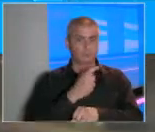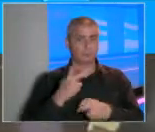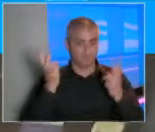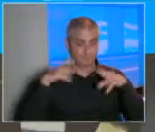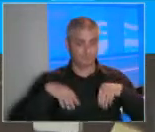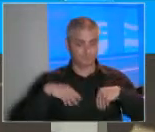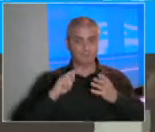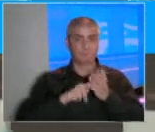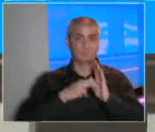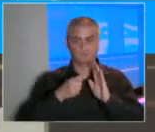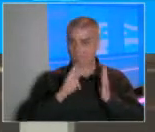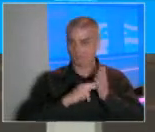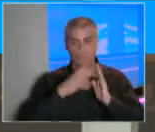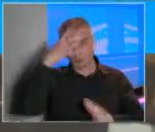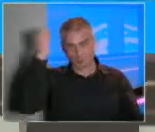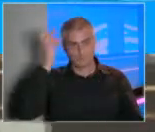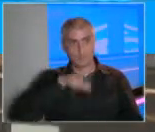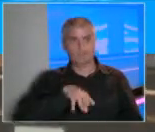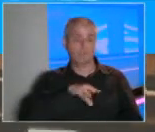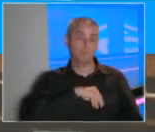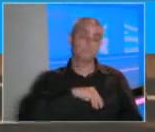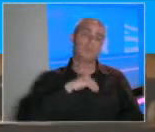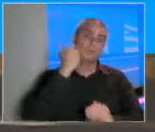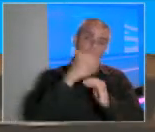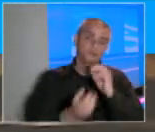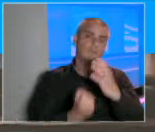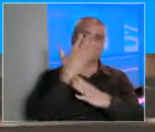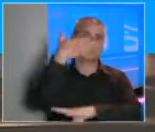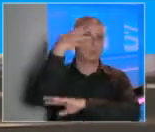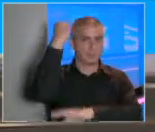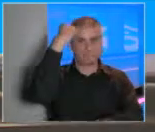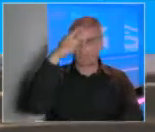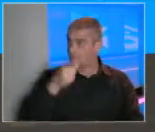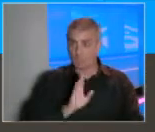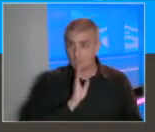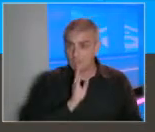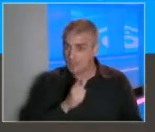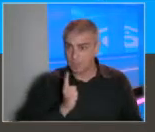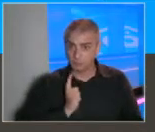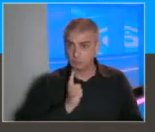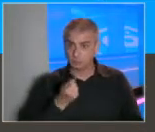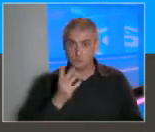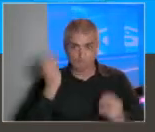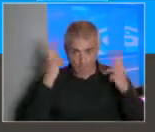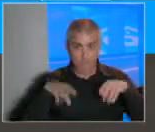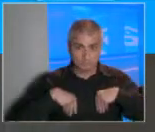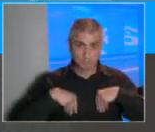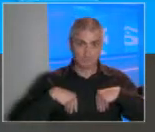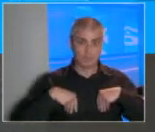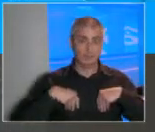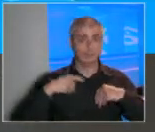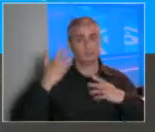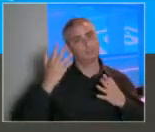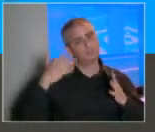שהסכמה לתוכנית הזאת, לתוכנית טראמפ, היא גם הסכמה בסוף הדרך למדינה פלסטינית. לך אין בעיה אישית עם ההסכמה, מה שנקרא